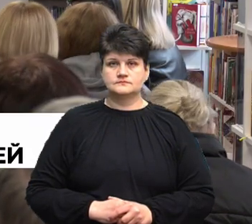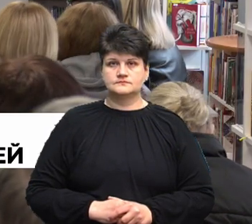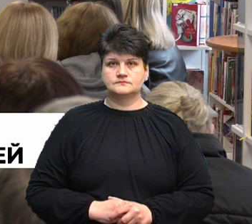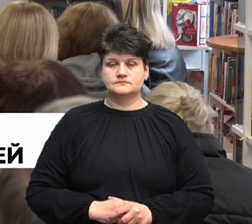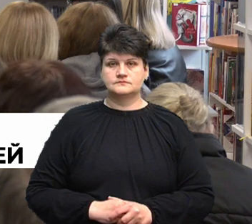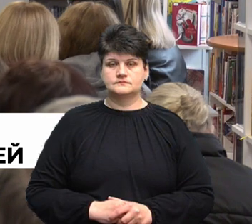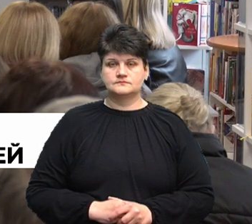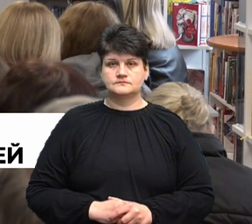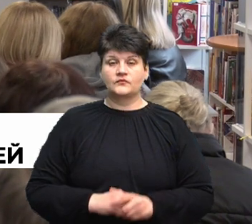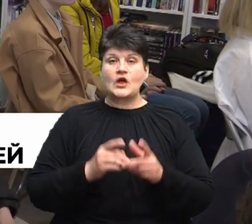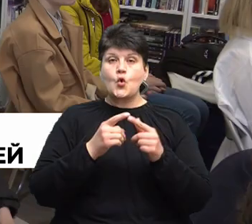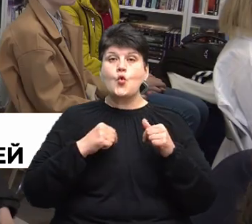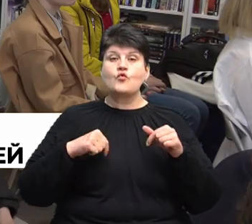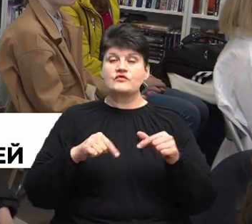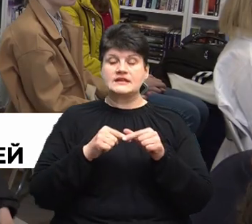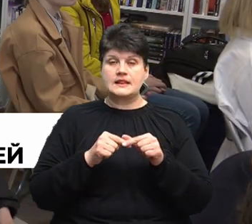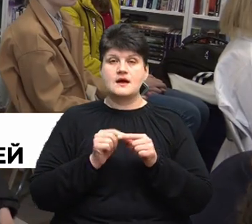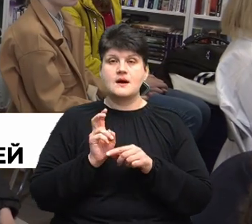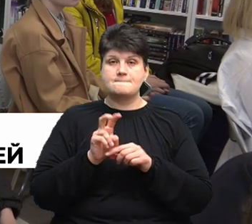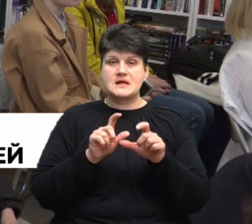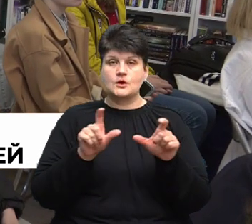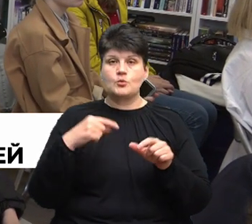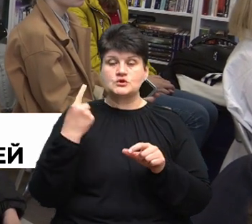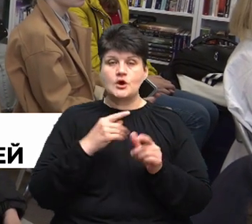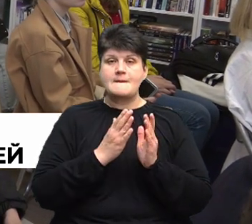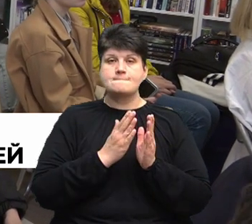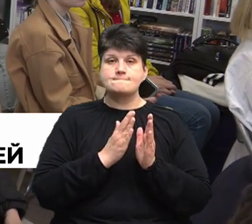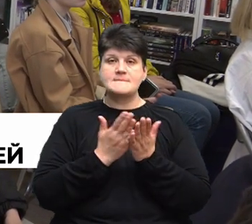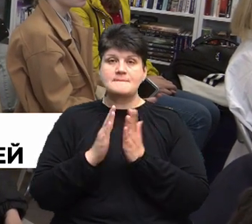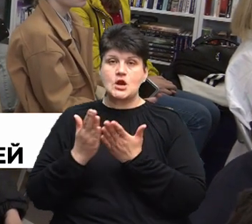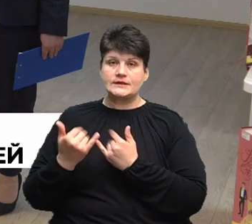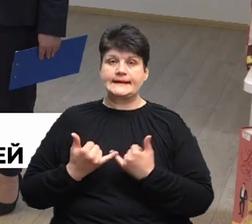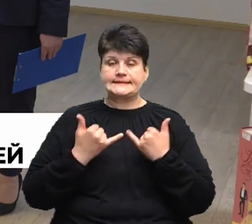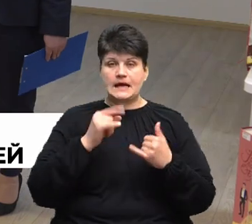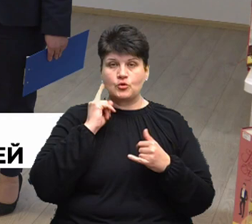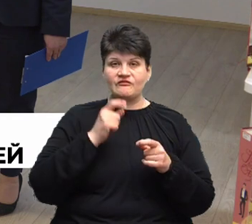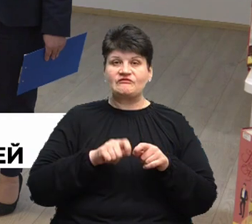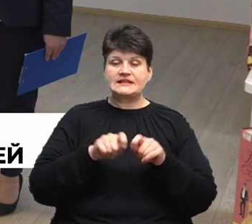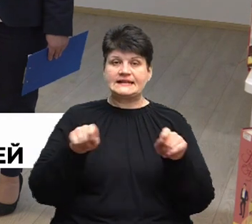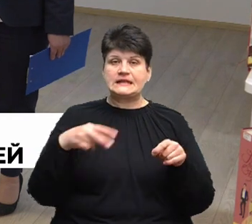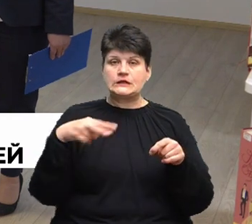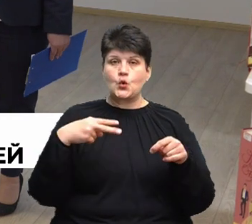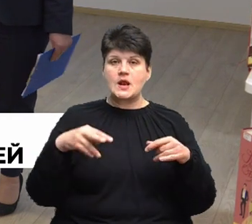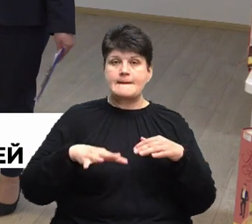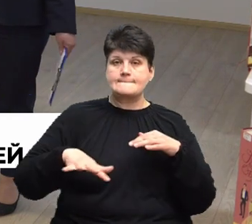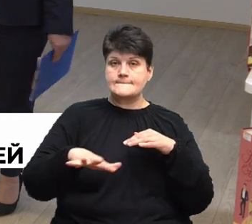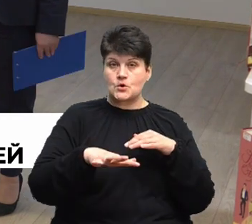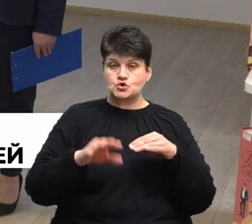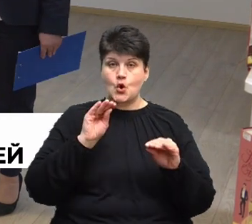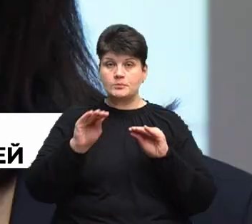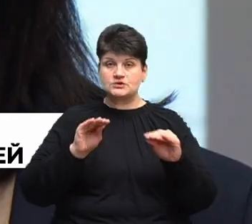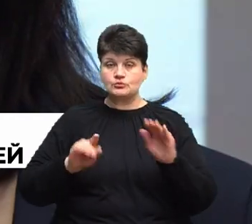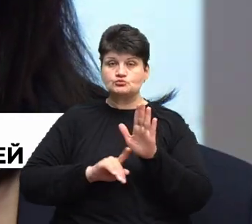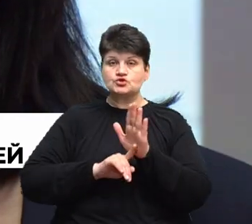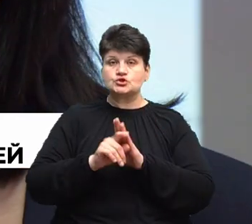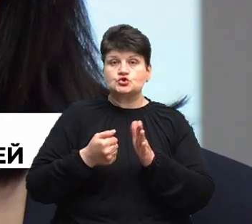У відділі абонементу обласної бібліотеки для молоді в Тернополі відкрили літературний простір. Облаштовувати його почали ще до початку